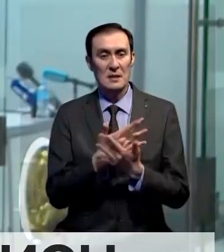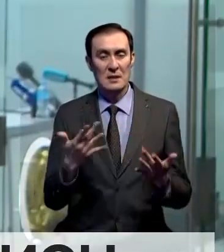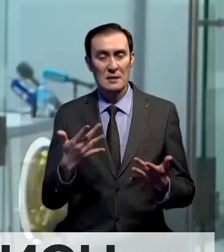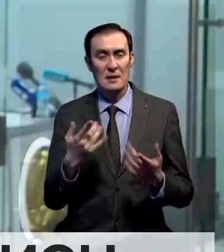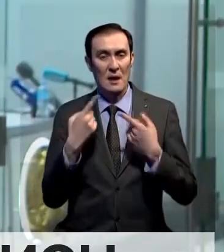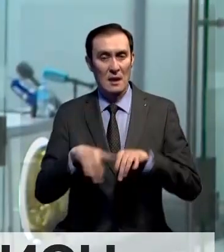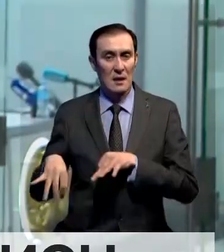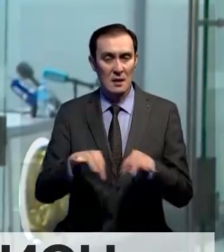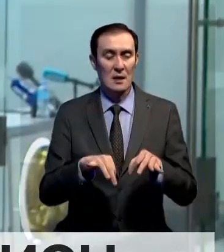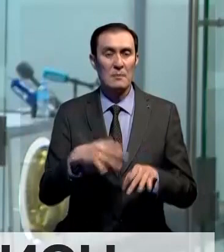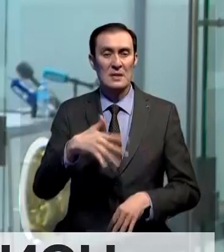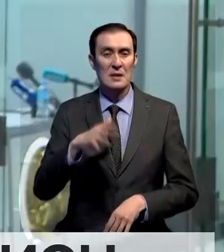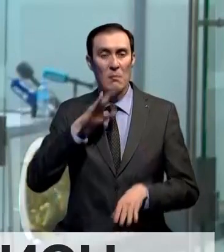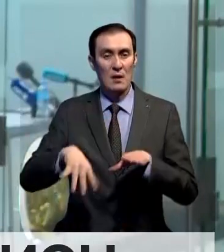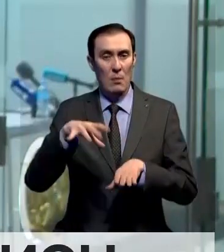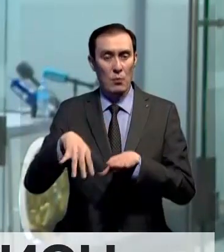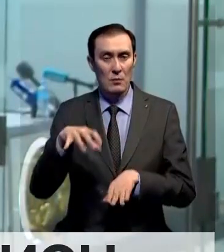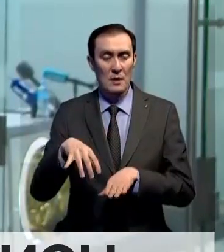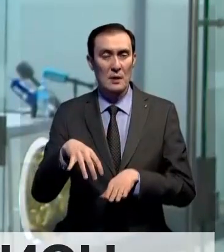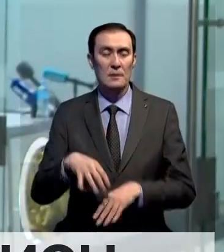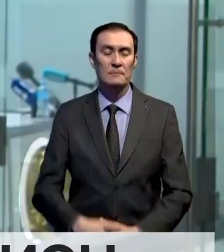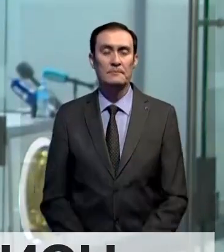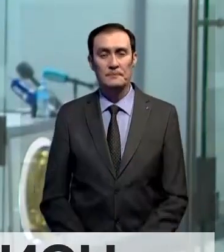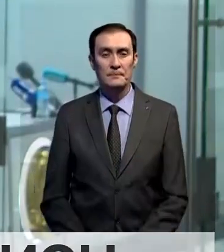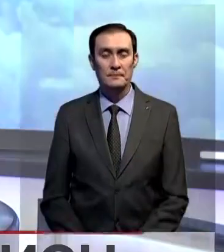техники, 25 мотопомп и 1 плавсредств.